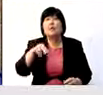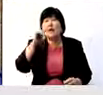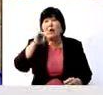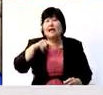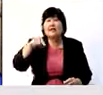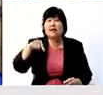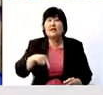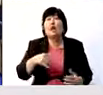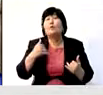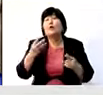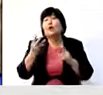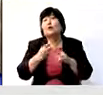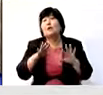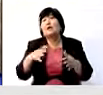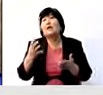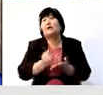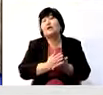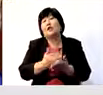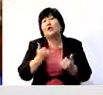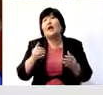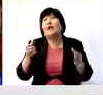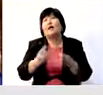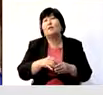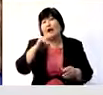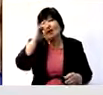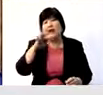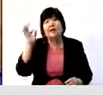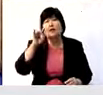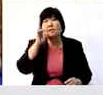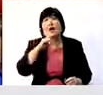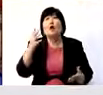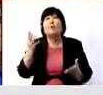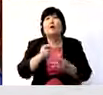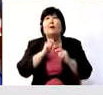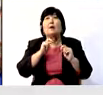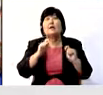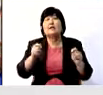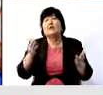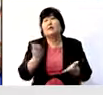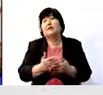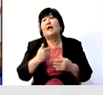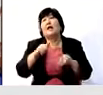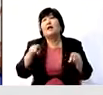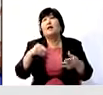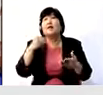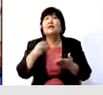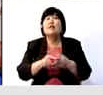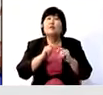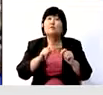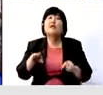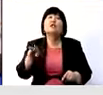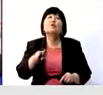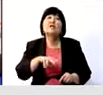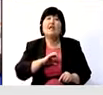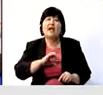«Петроказахстан». Почетное третье место заслуженно досталось команде «Казгермунай». Победители и призеры были награждены грамотами, ценными призами и